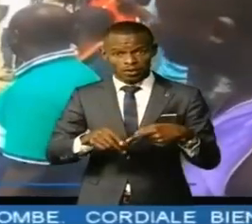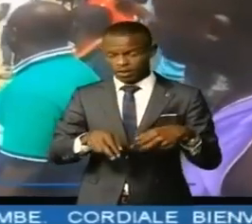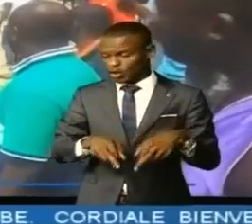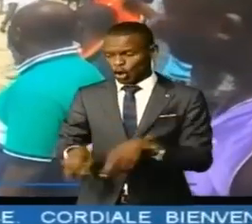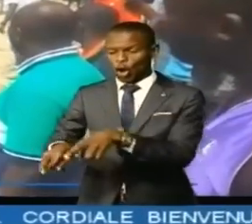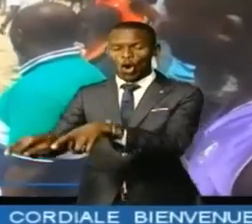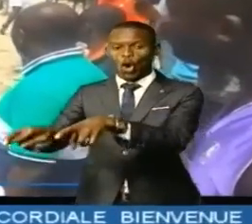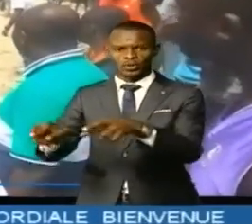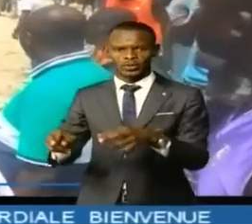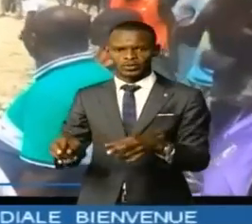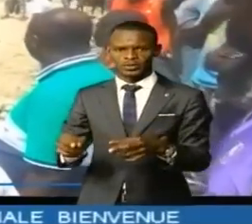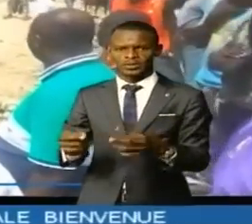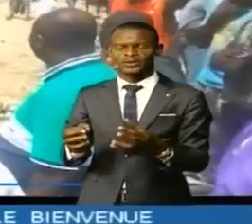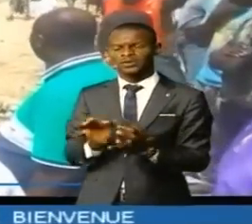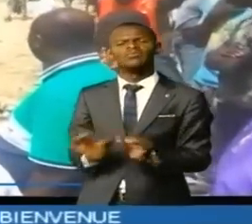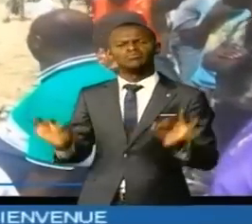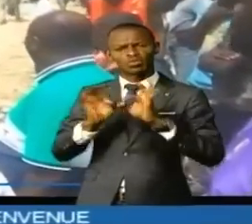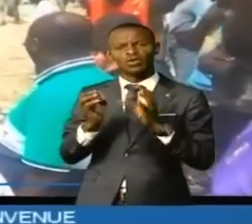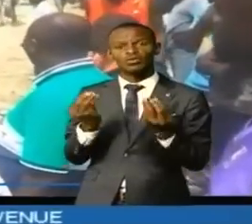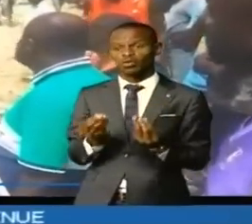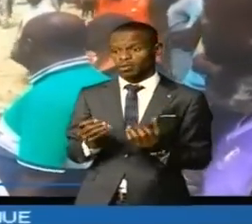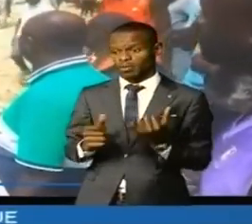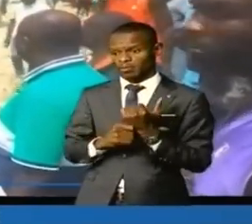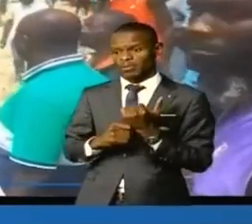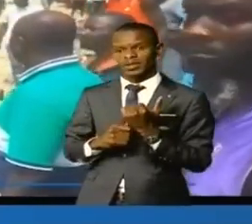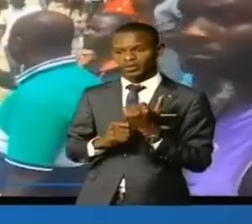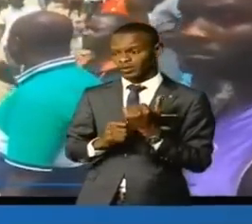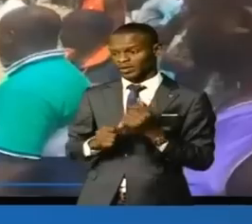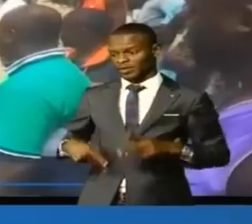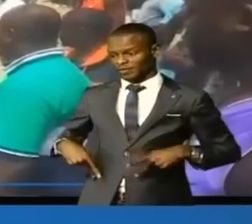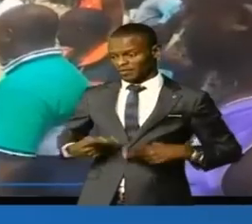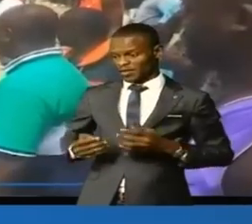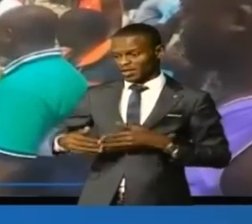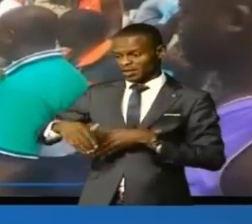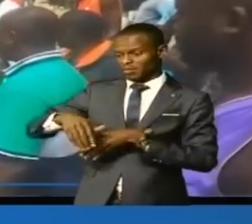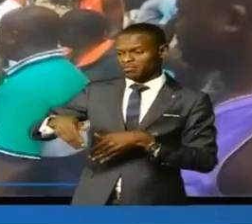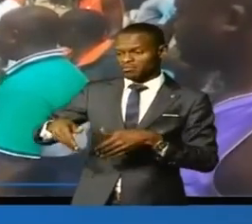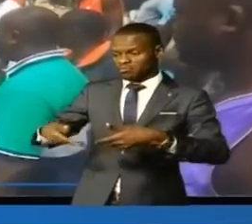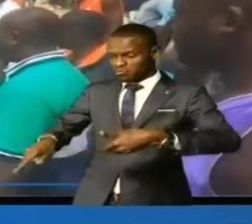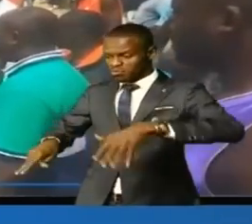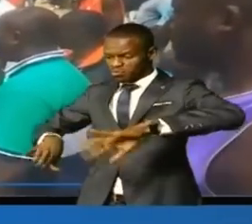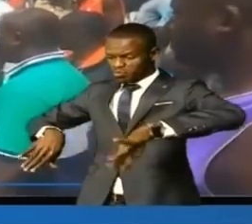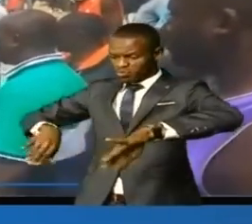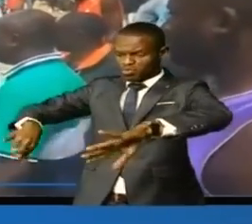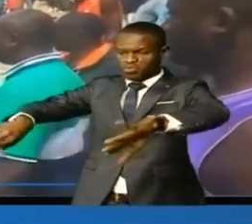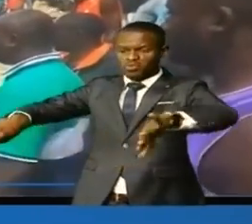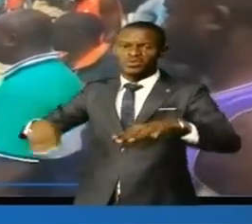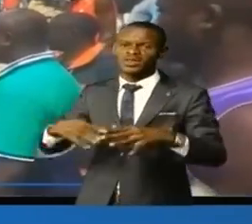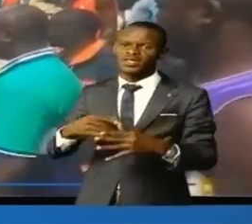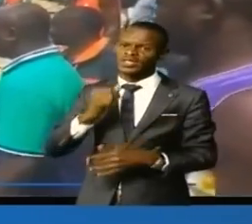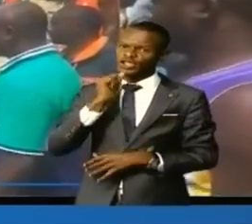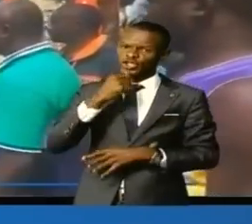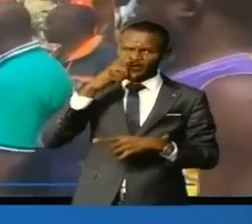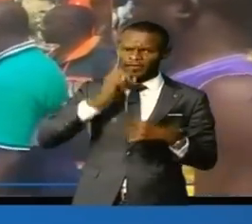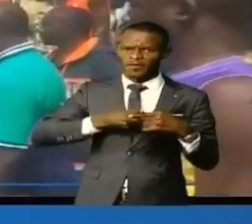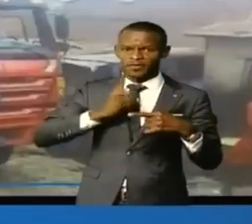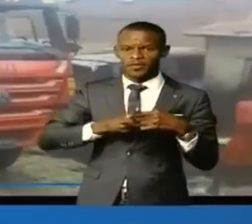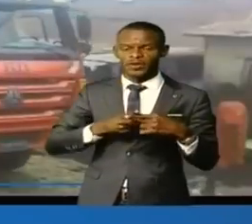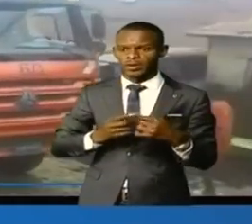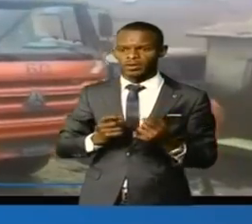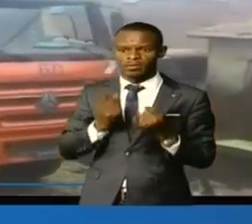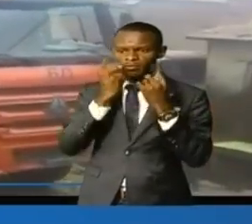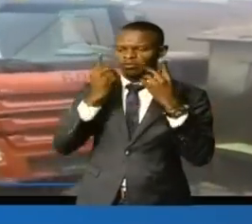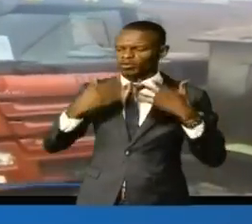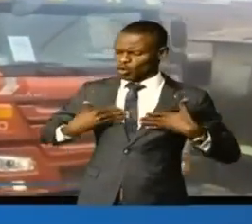de cette partie de la ville portuaire de Matadi au Congo central, qui assistent à tous ces dispositifs de transformation et d'aménagement de cette